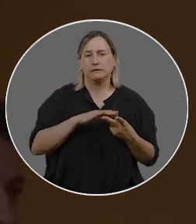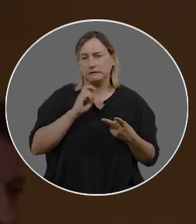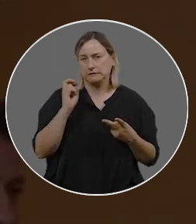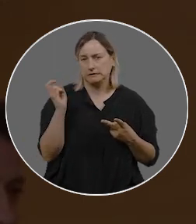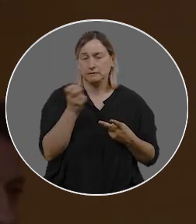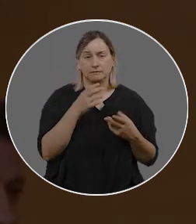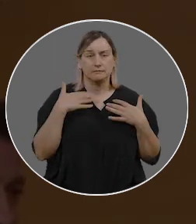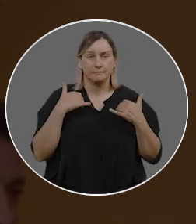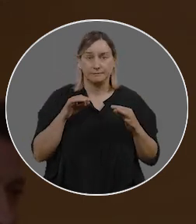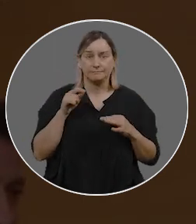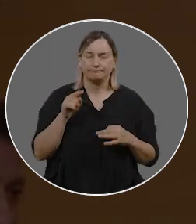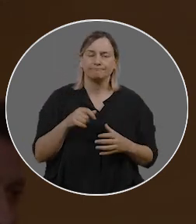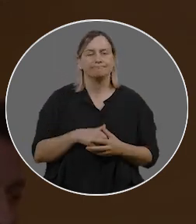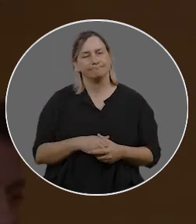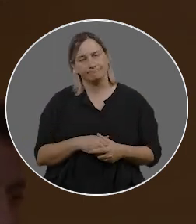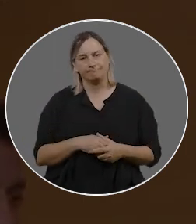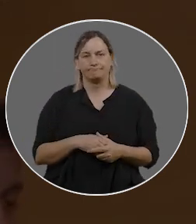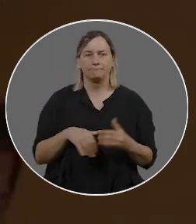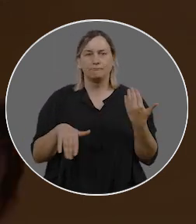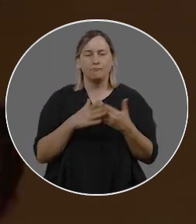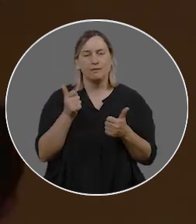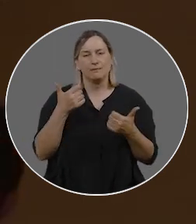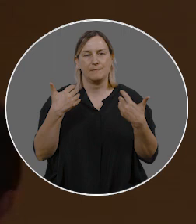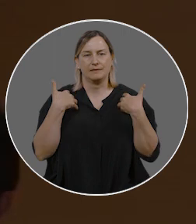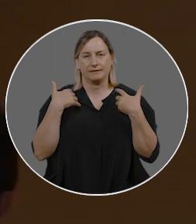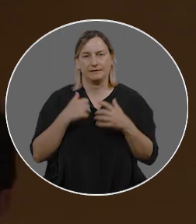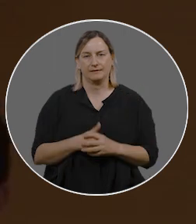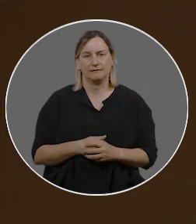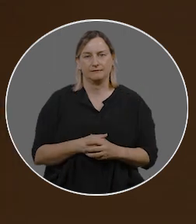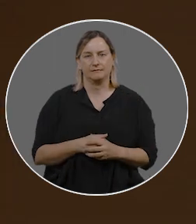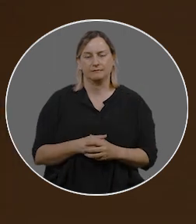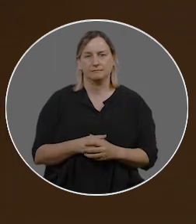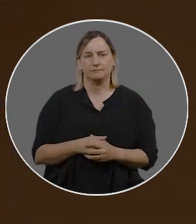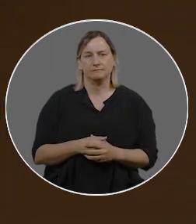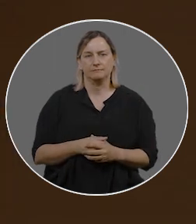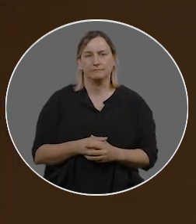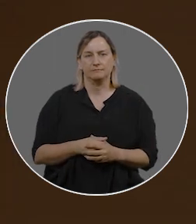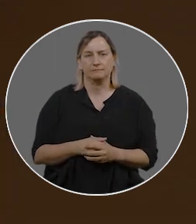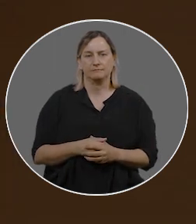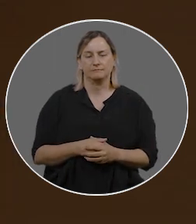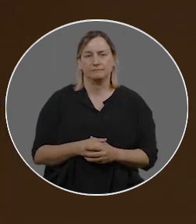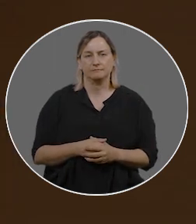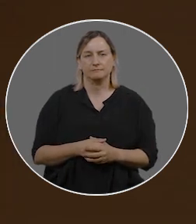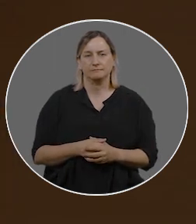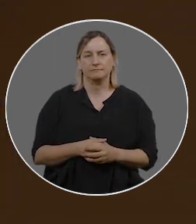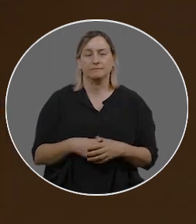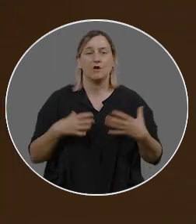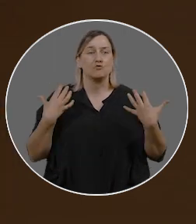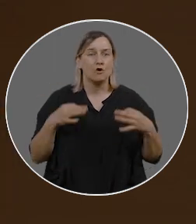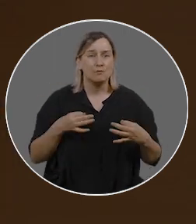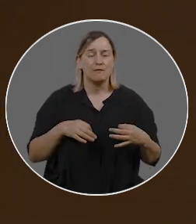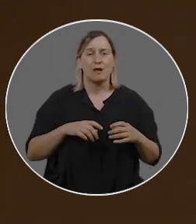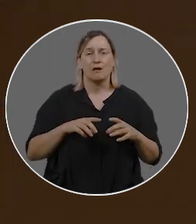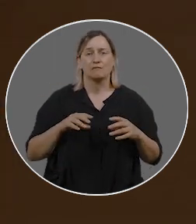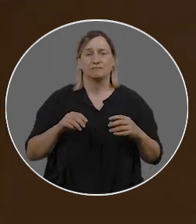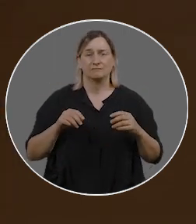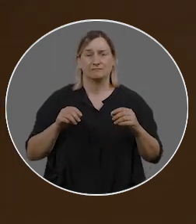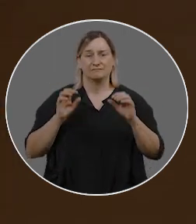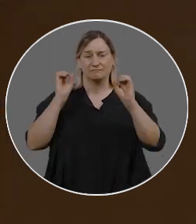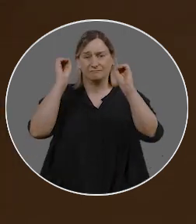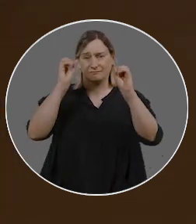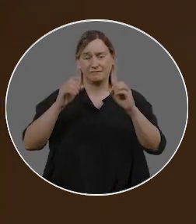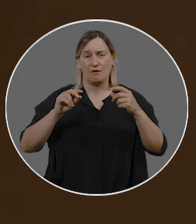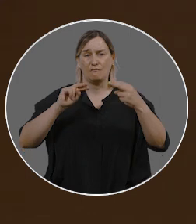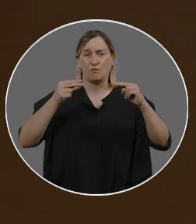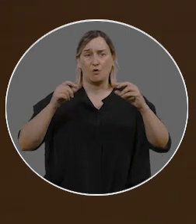que sigui. Aquí és on comences a patir, no? Perquè normalment els formularis és el que crec